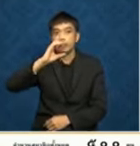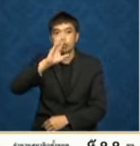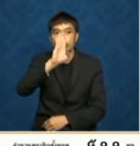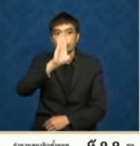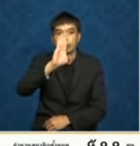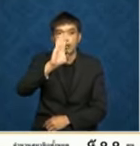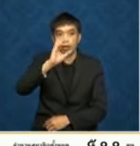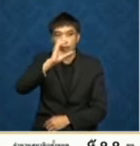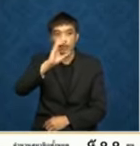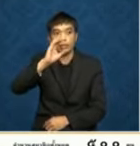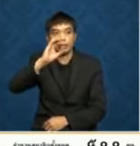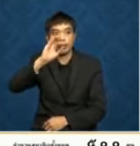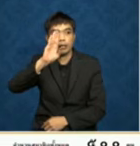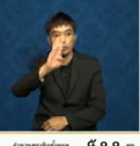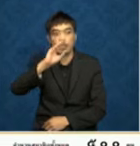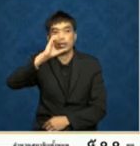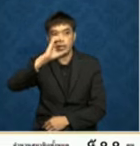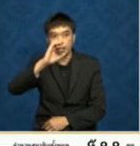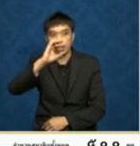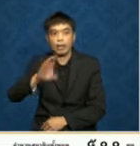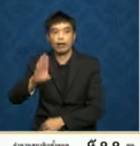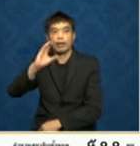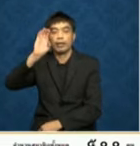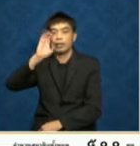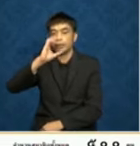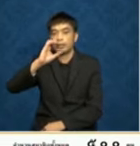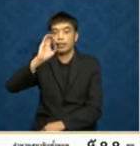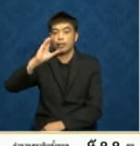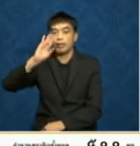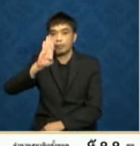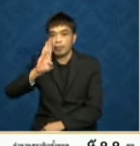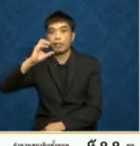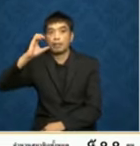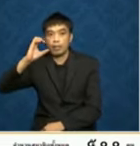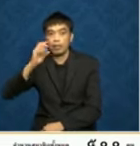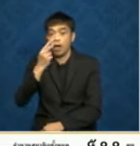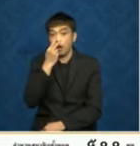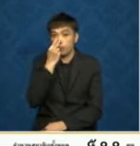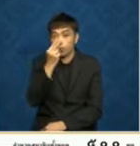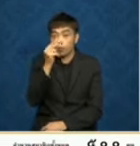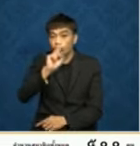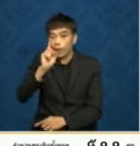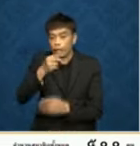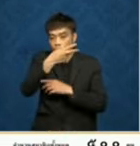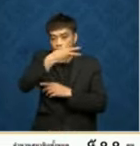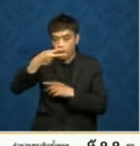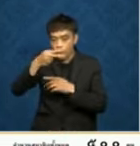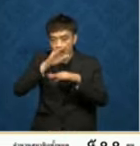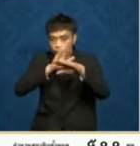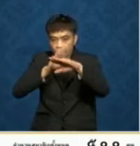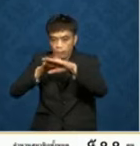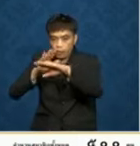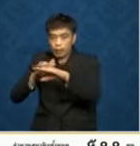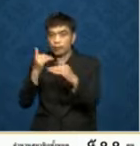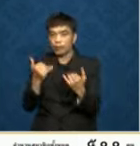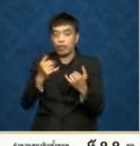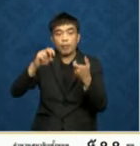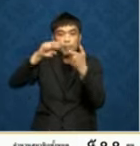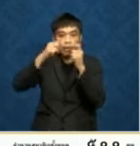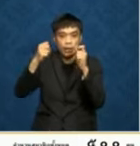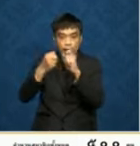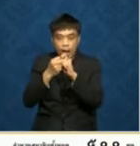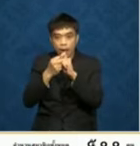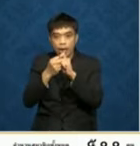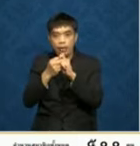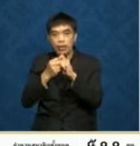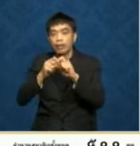ตั้งงบอยที่ป. พ. และ DEนี่ยครับทำหน้าที่ระบุข้อความทจะแ้งเต tatn, ระดับความรายแรงของภัยพื้นท